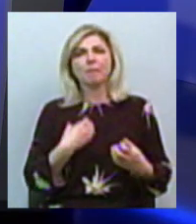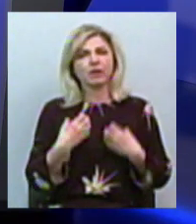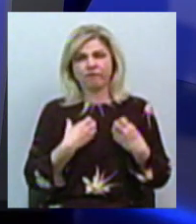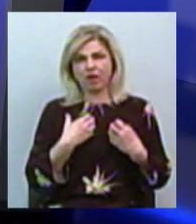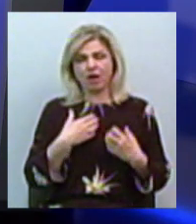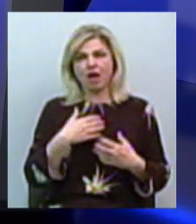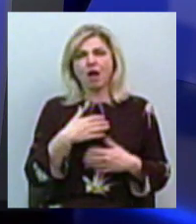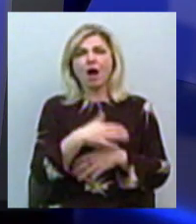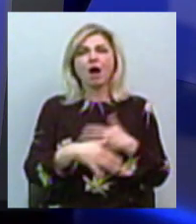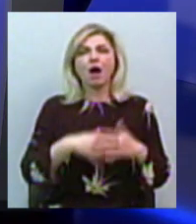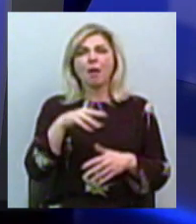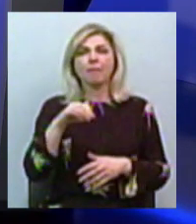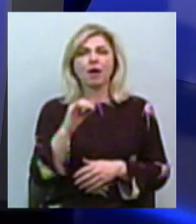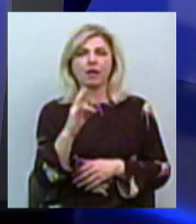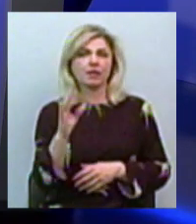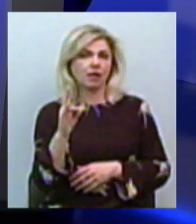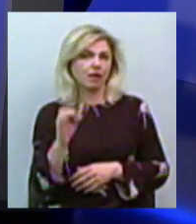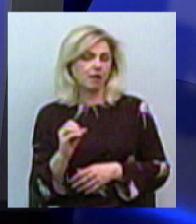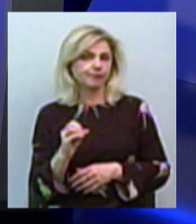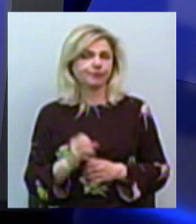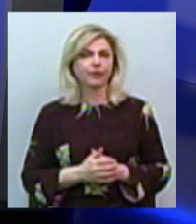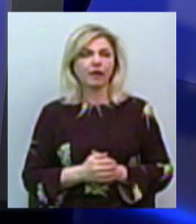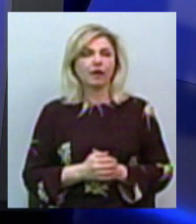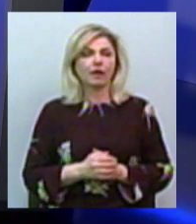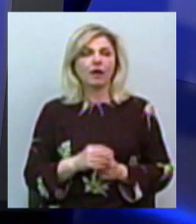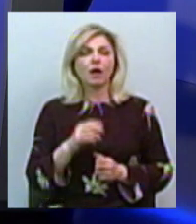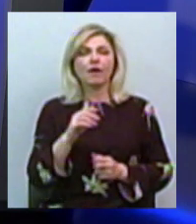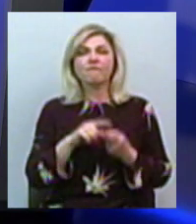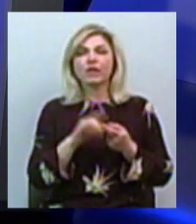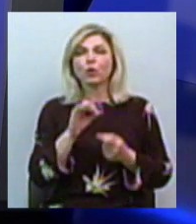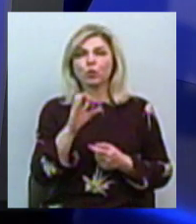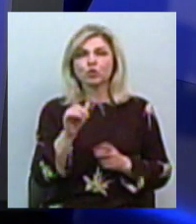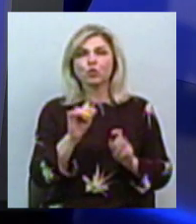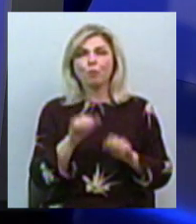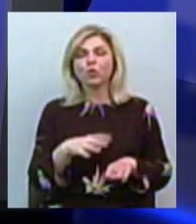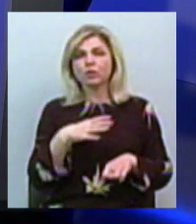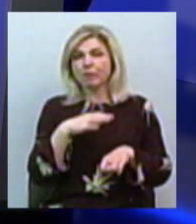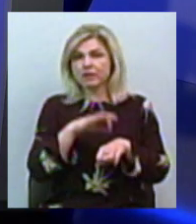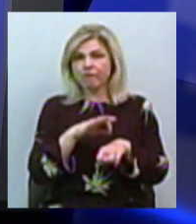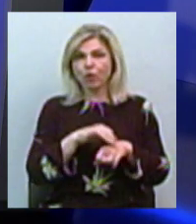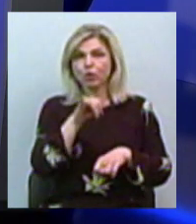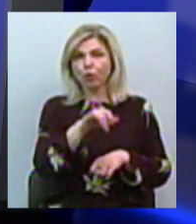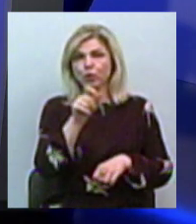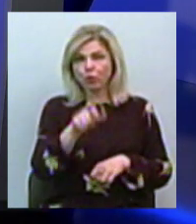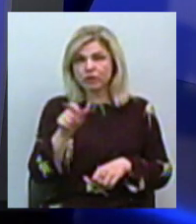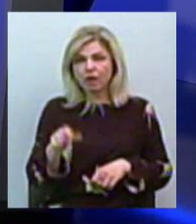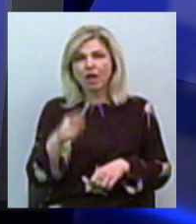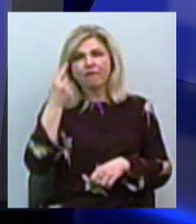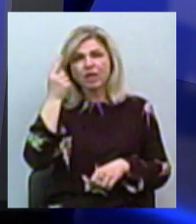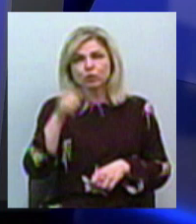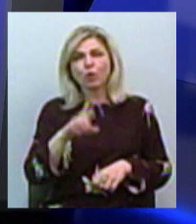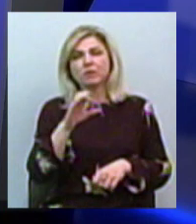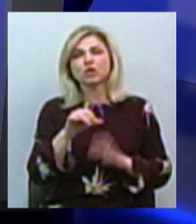Справді, так? Коронавірус як група вірусів, яка може викликати захворювання у людей, відома середини 60-х років минулого